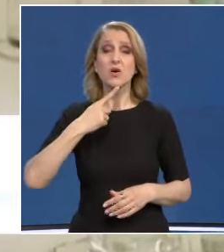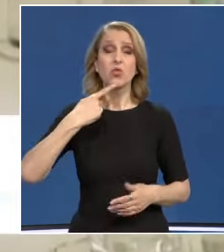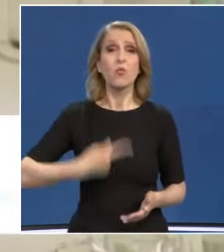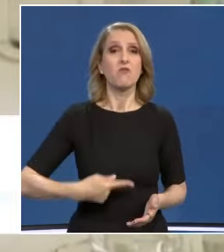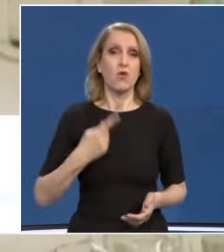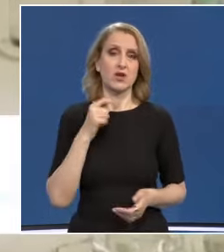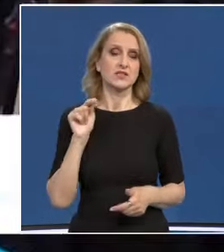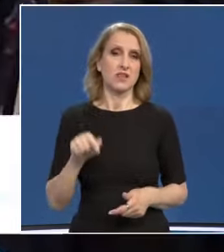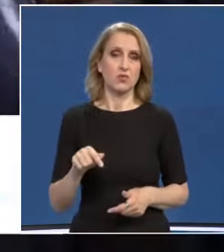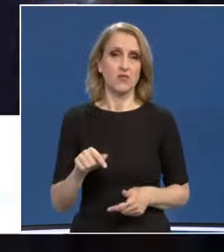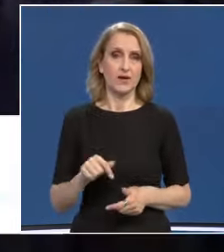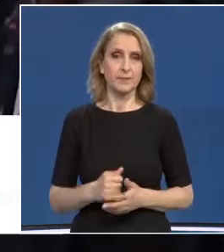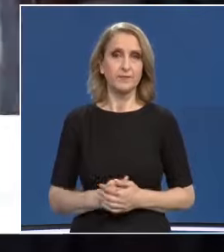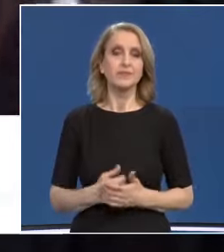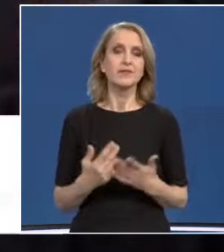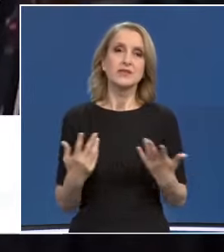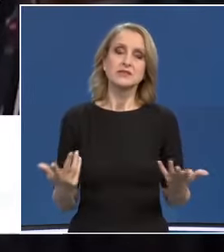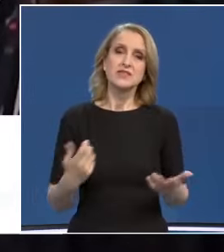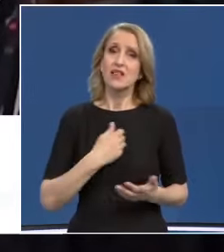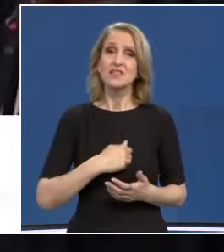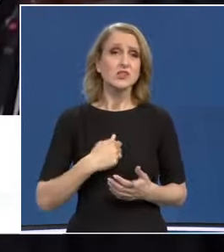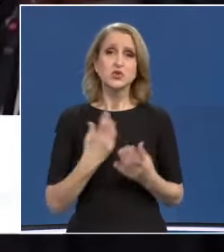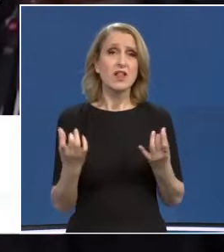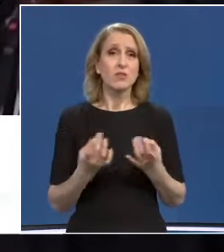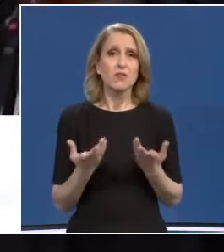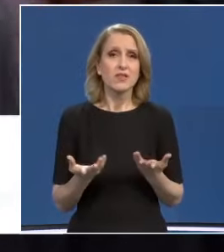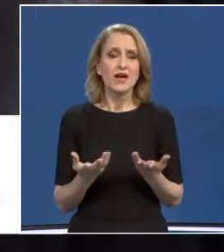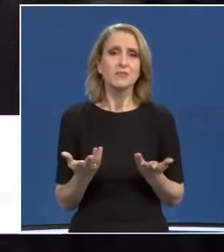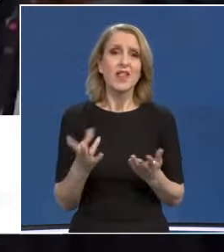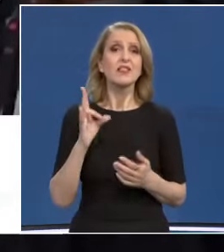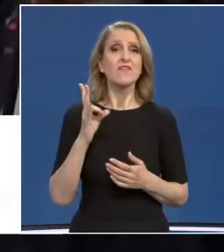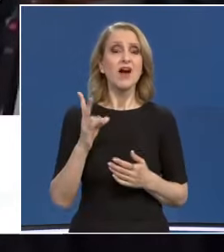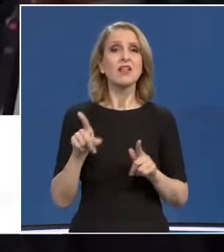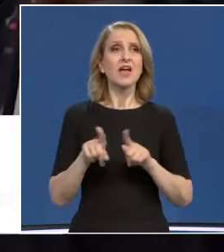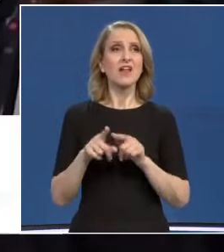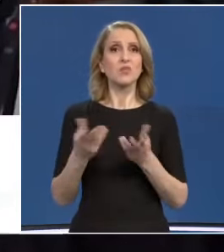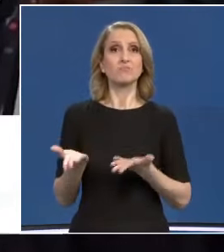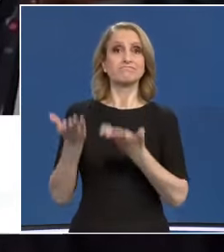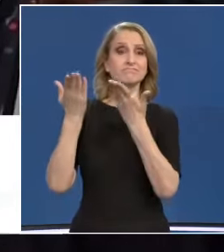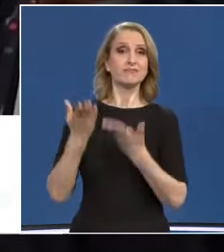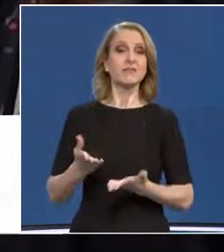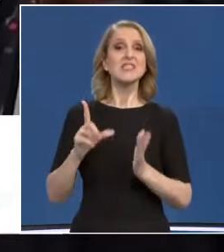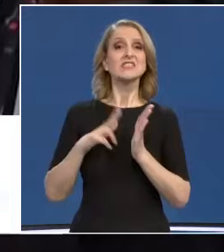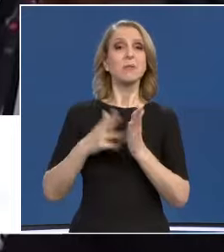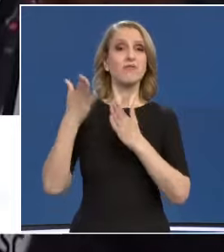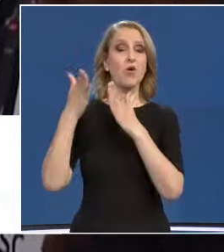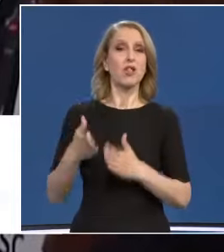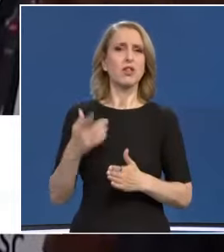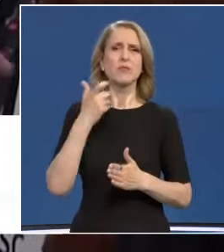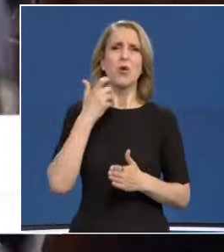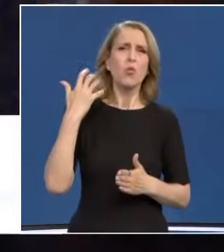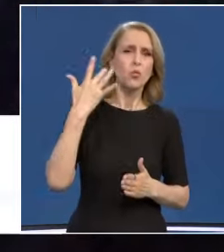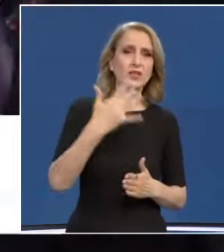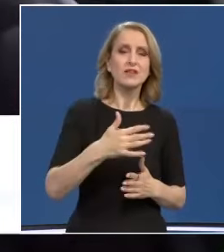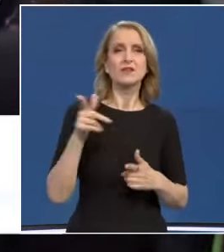това. Тъжна новина. Навални е символ. Той е символ от години на